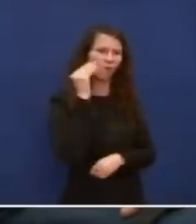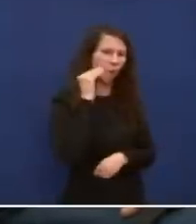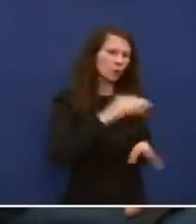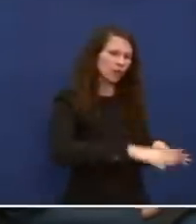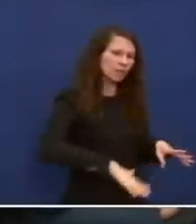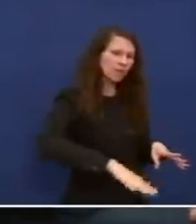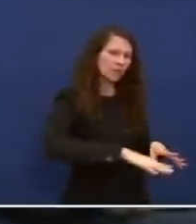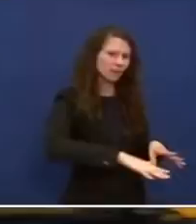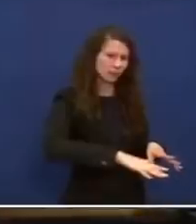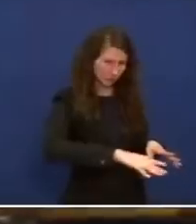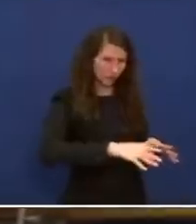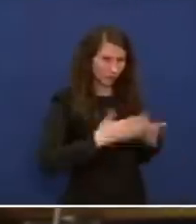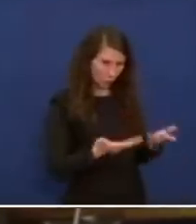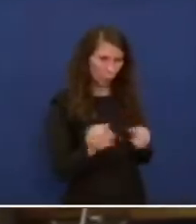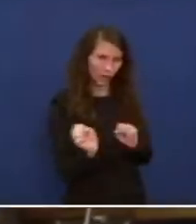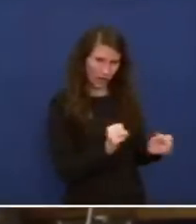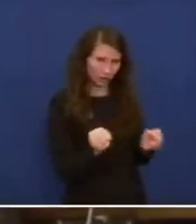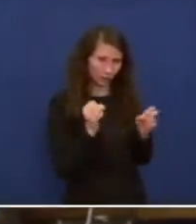die Rakete?